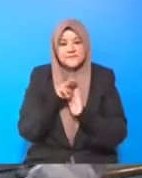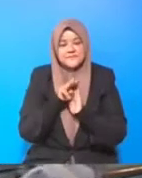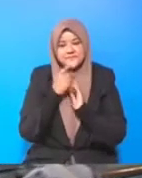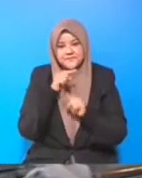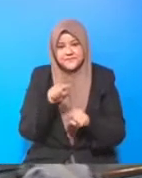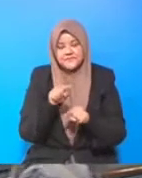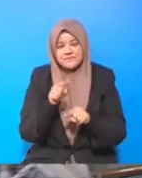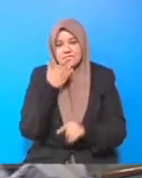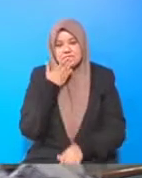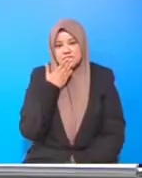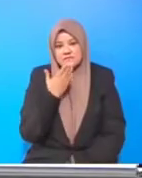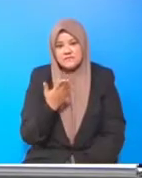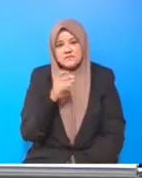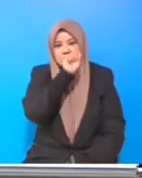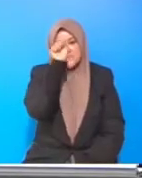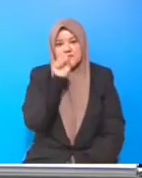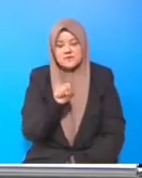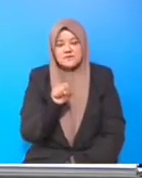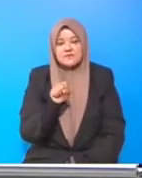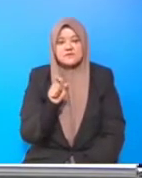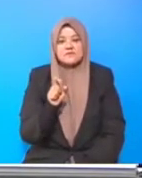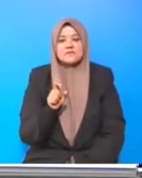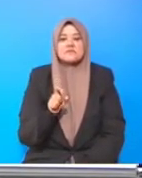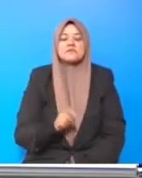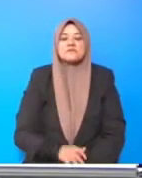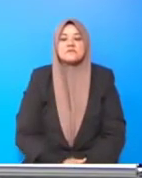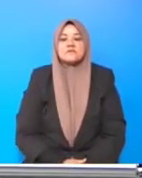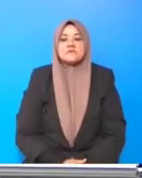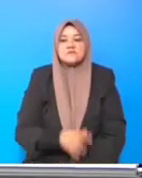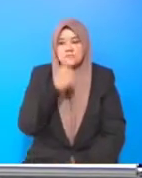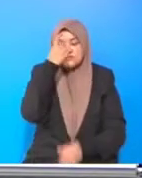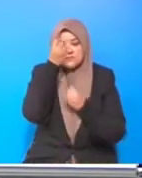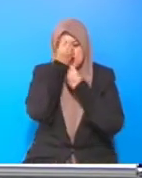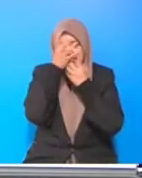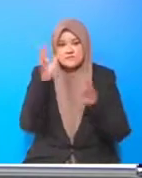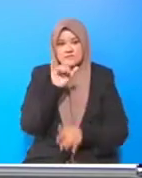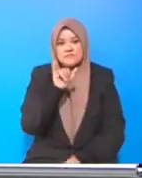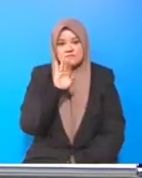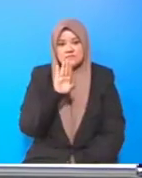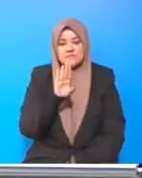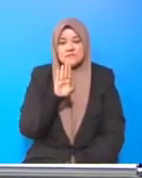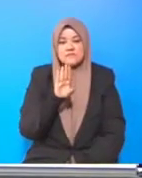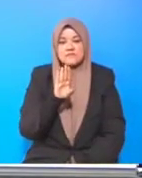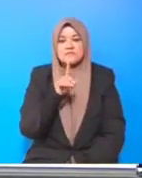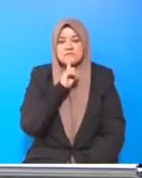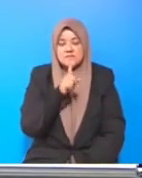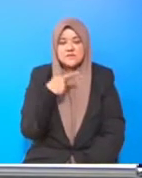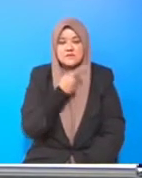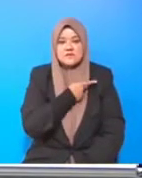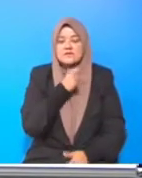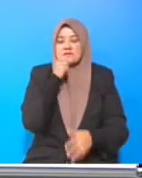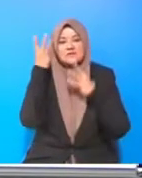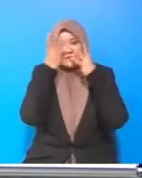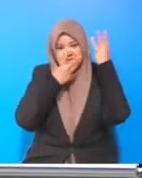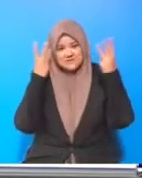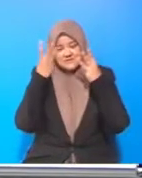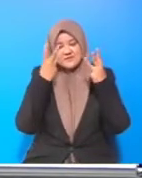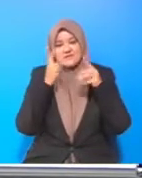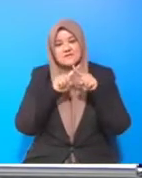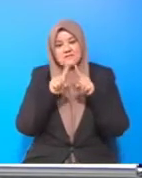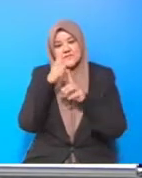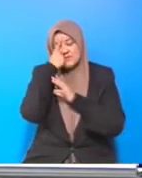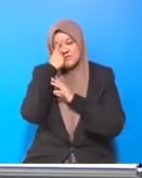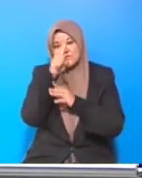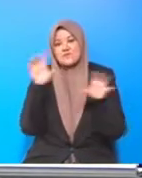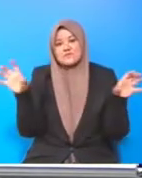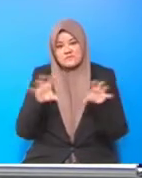16 kasih di atas soalan tambahan dan untuk pengetahuan yang pernah mulai memang kita tidak takut apatah